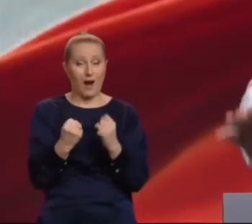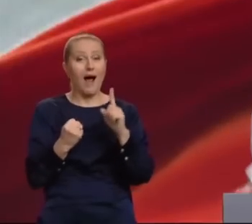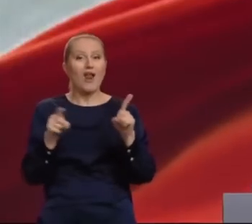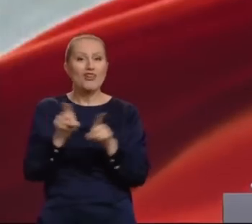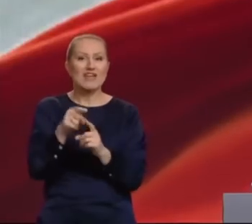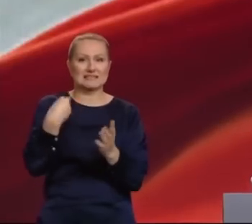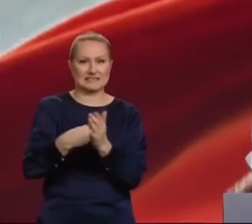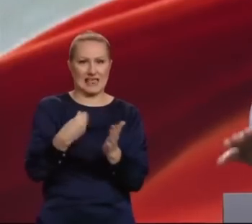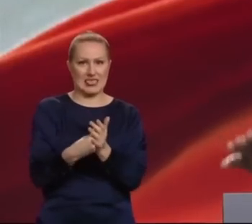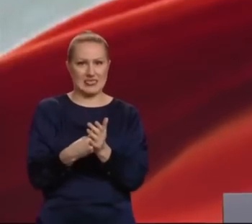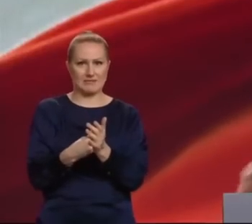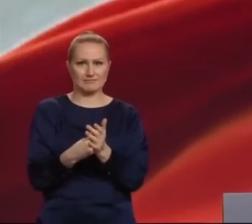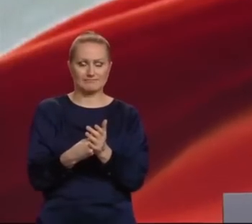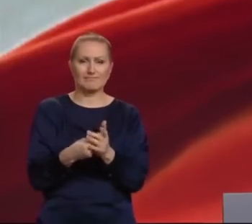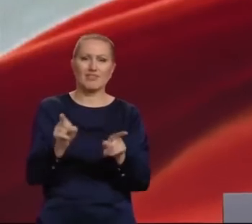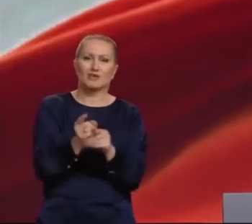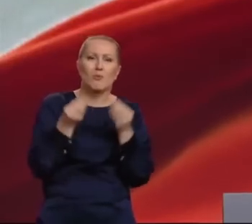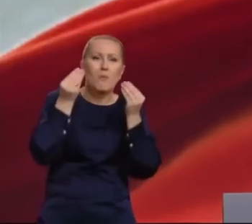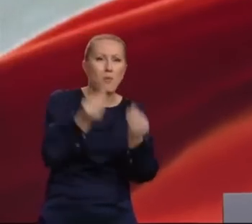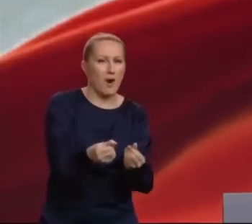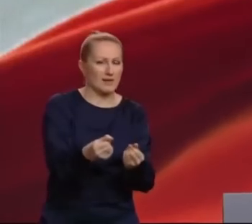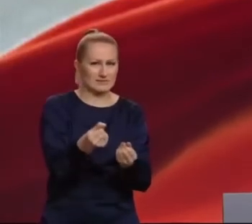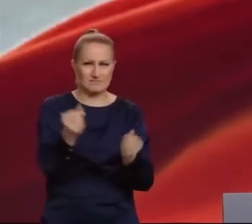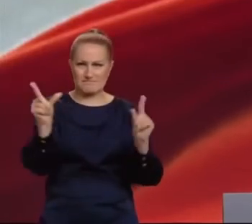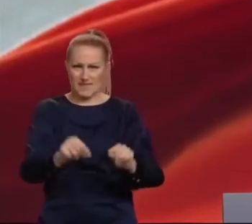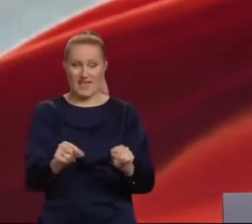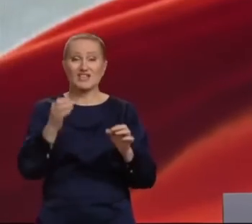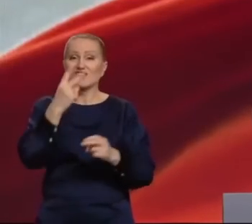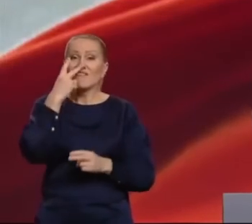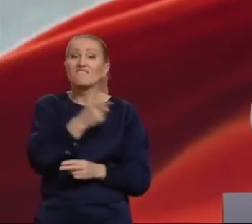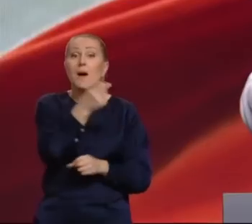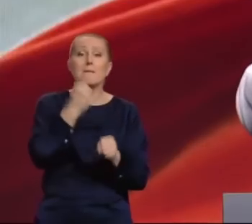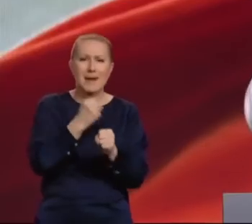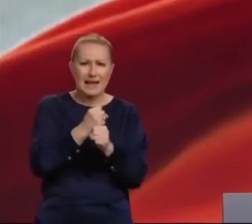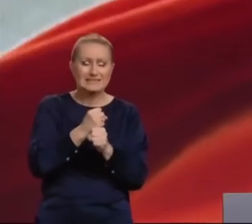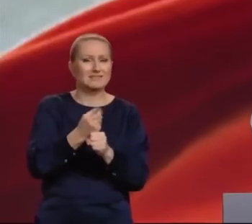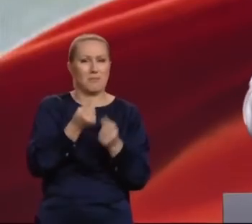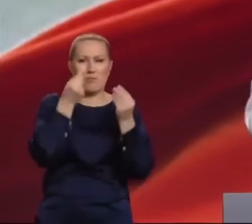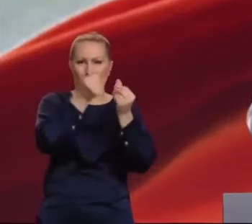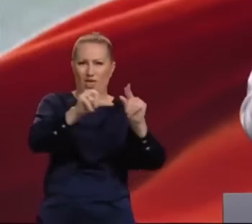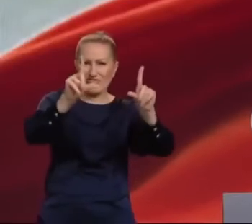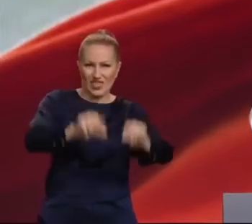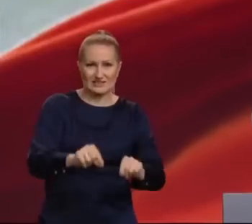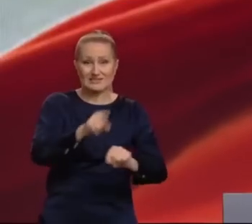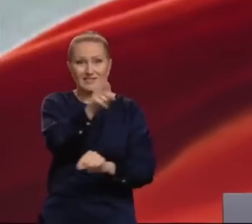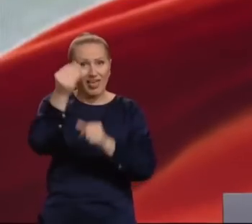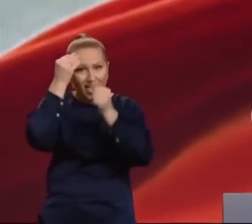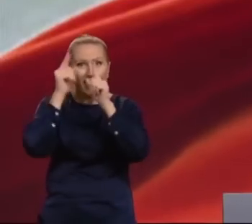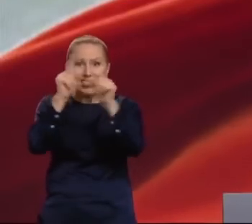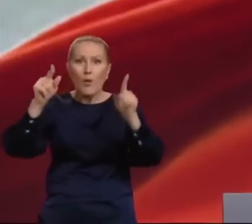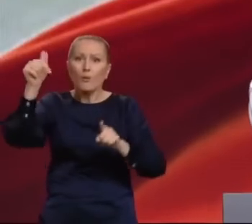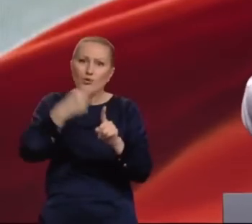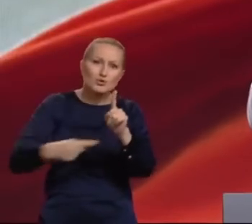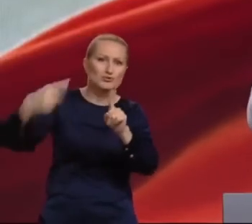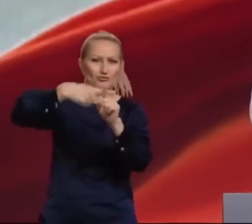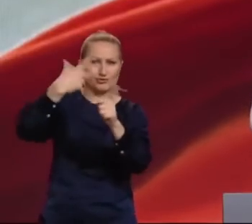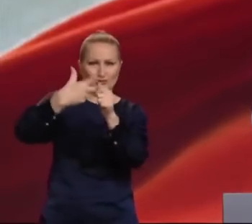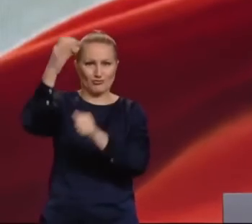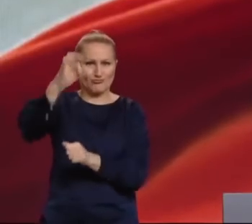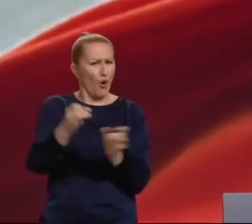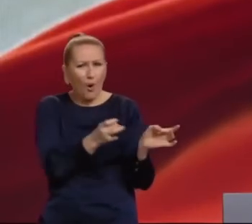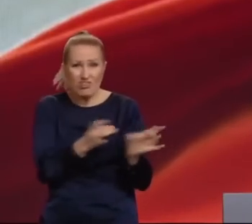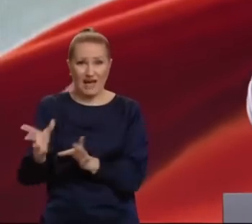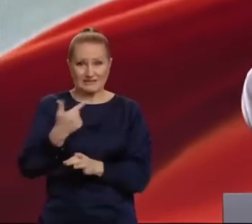i płace. No, dzisiaj Łukasz, problemem jest niskopłatna praca. Nauczyciele muszą dostać 30% od razu i to jest